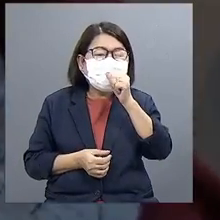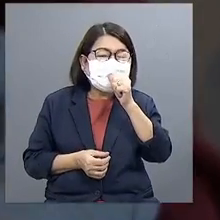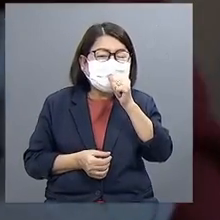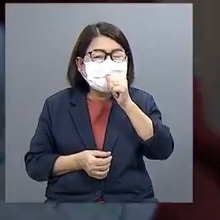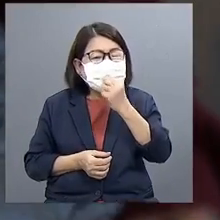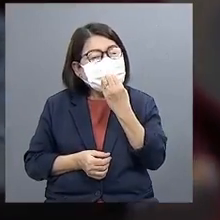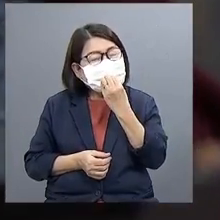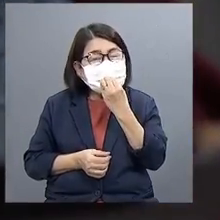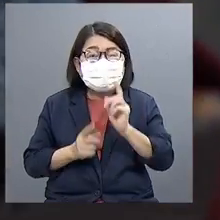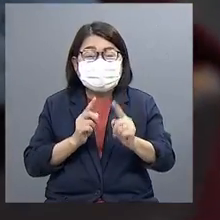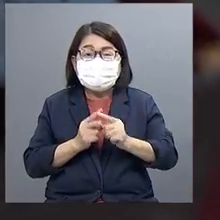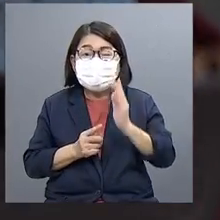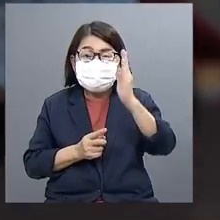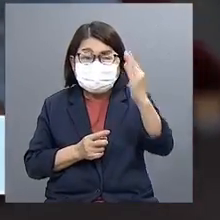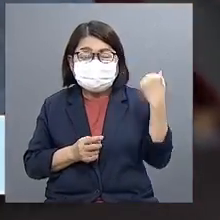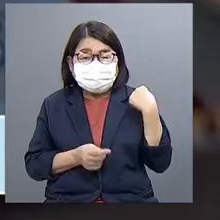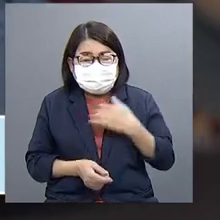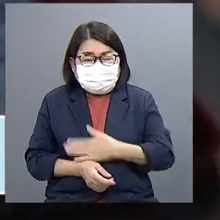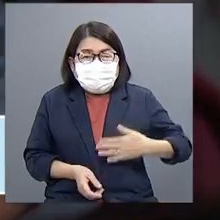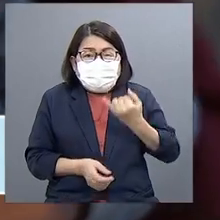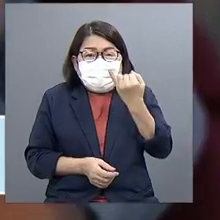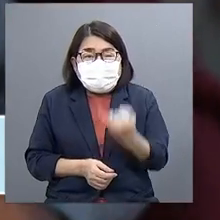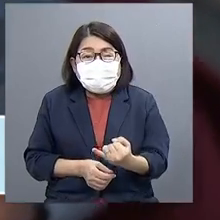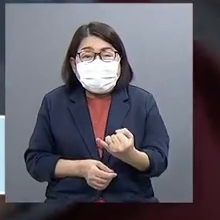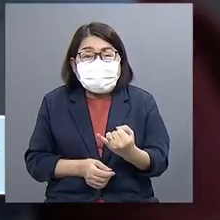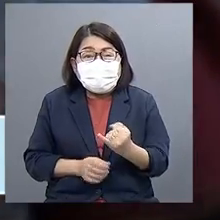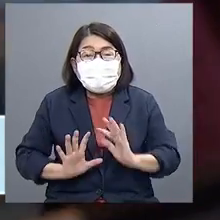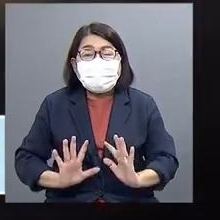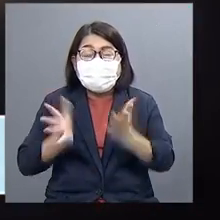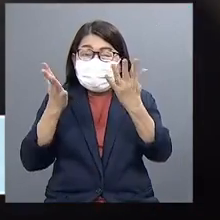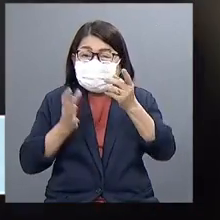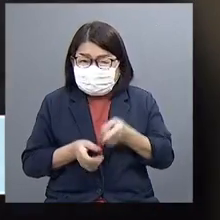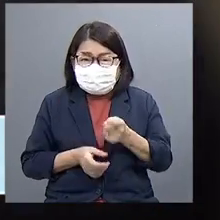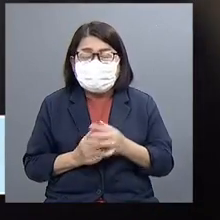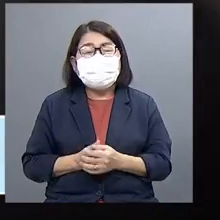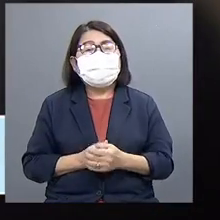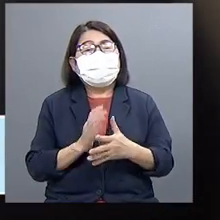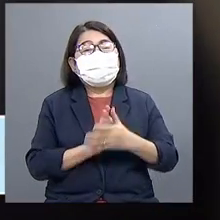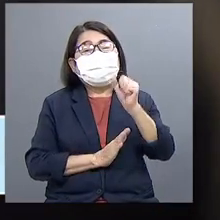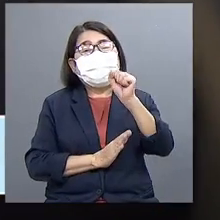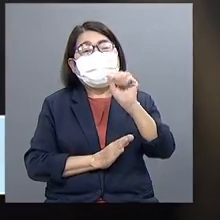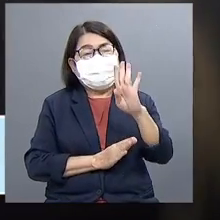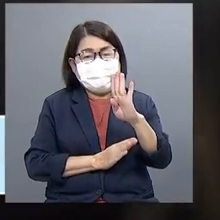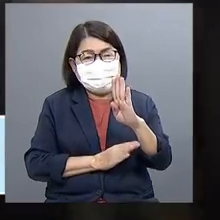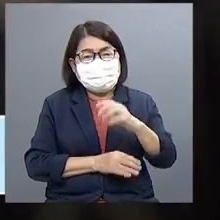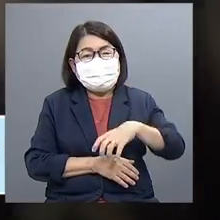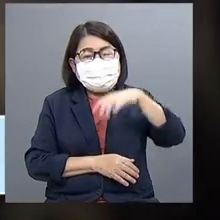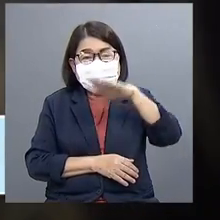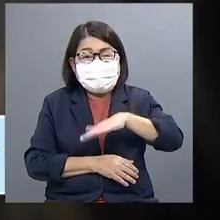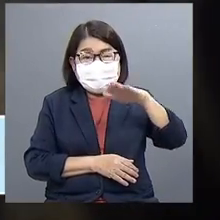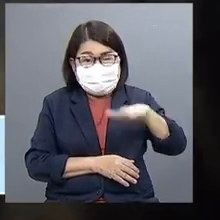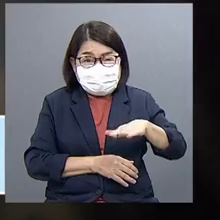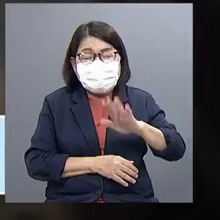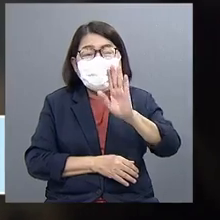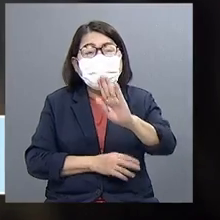ากโรคภูมิแพ้ได้เมื่อโตขึ้น เร ื่องนี้สถาบันสุขภาพเด็กแห่งชาติมหาราชินีกรมการแพทย์กระทรวงสาธารณสุขชี้แจง